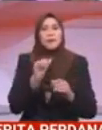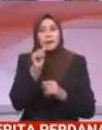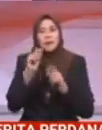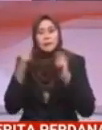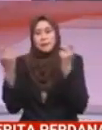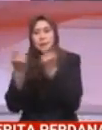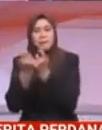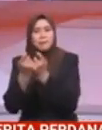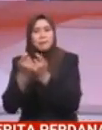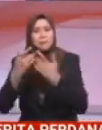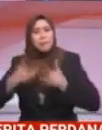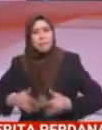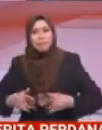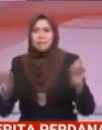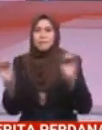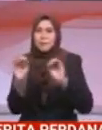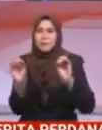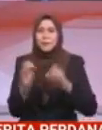saya lah.